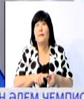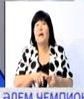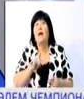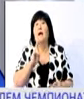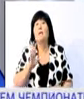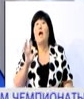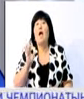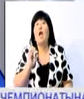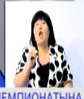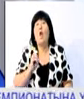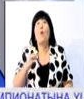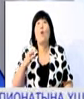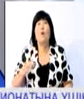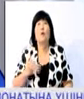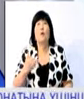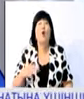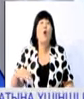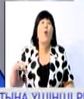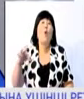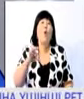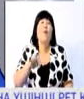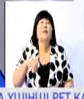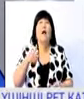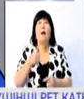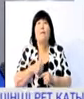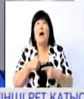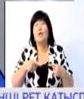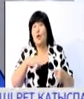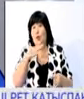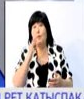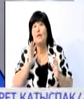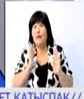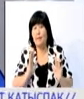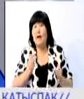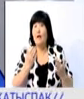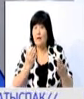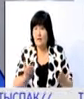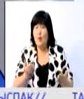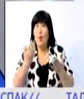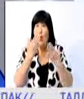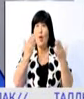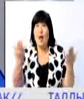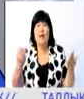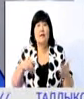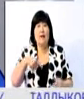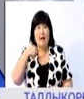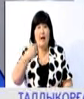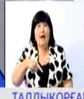Қырымбек Елеуұлы енді облыста басшылар көп болды ғой, бірақ сол халықтың аузында жүрген